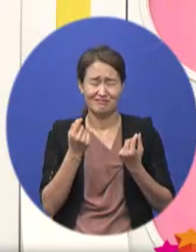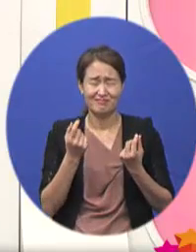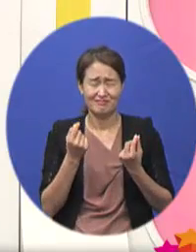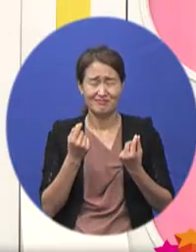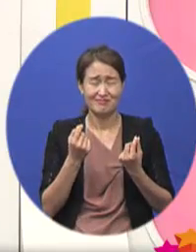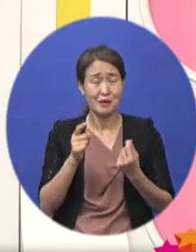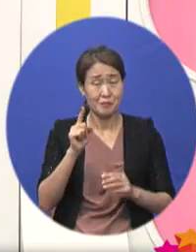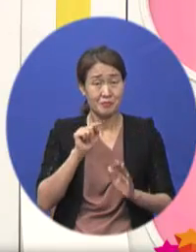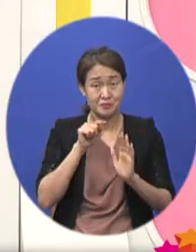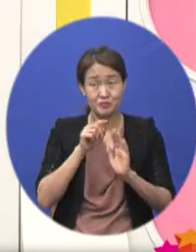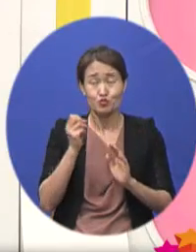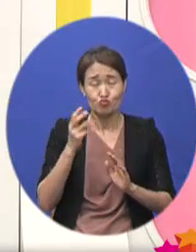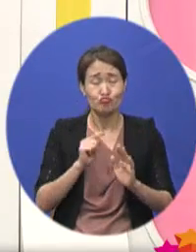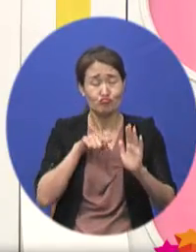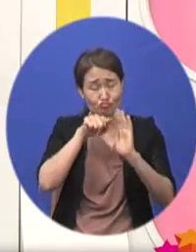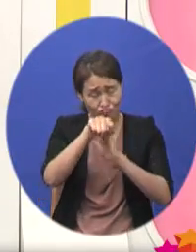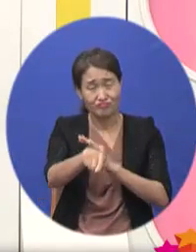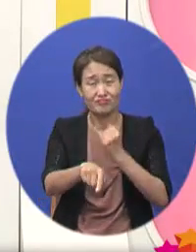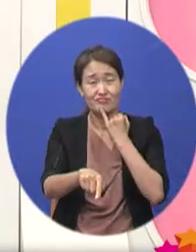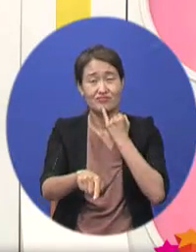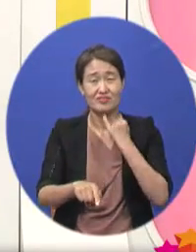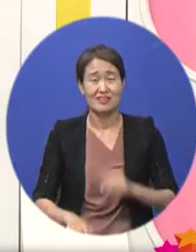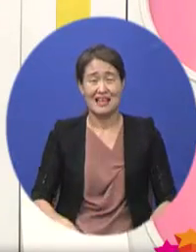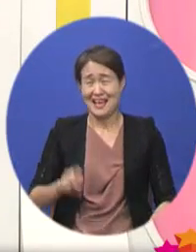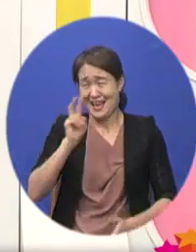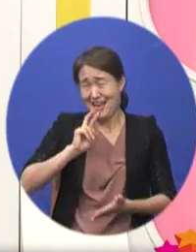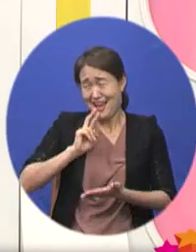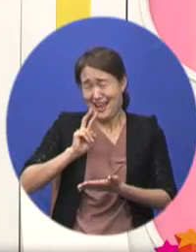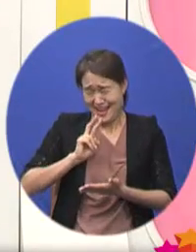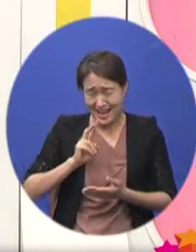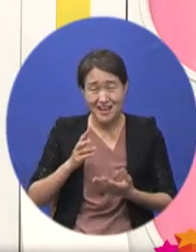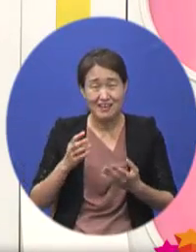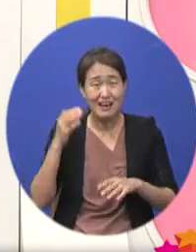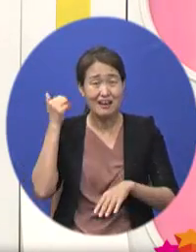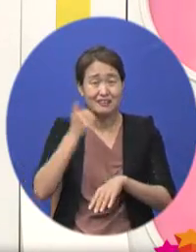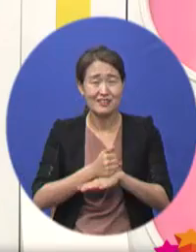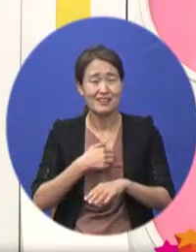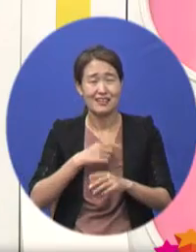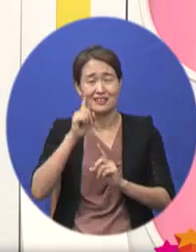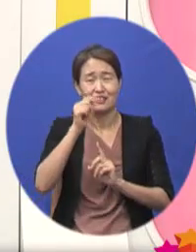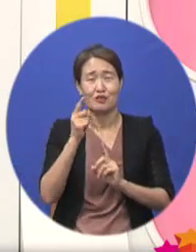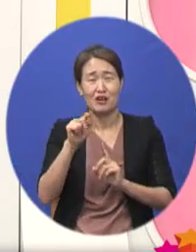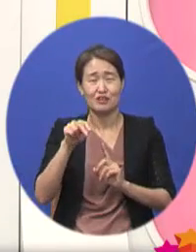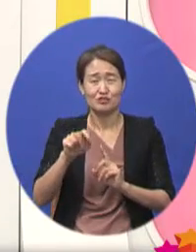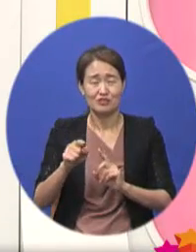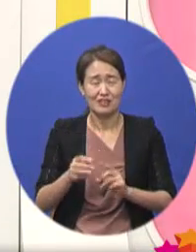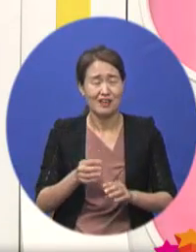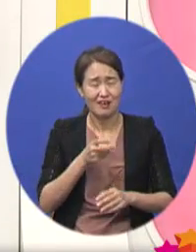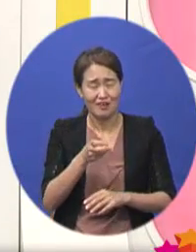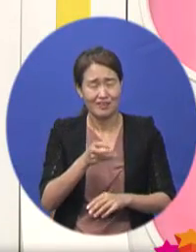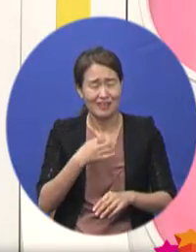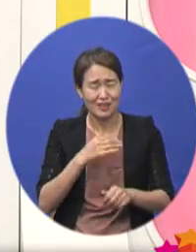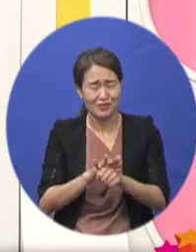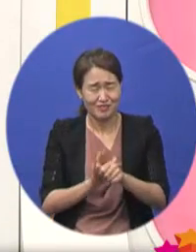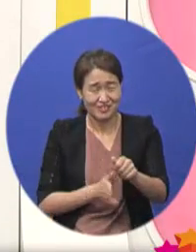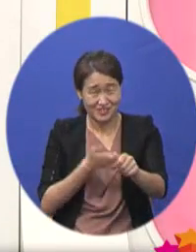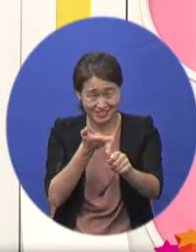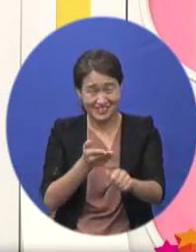이제 또 한번 가시면 되니까요. 제가 노래 많이 예. 불러가지고 이하성님 네. 제가 가시게 내가 경비 내가 대드릴게. 노래 아